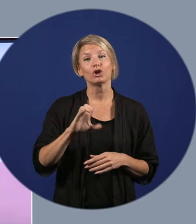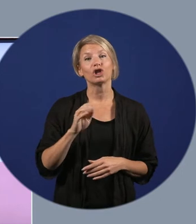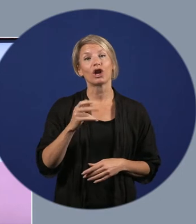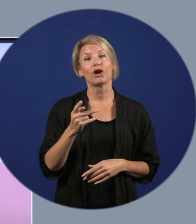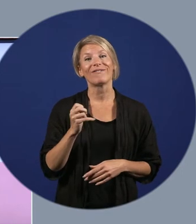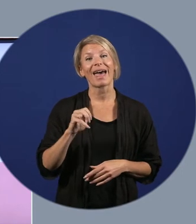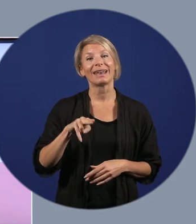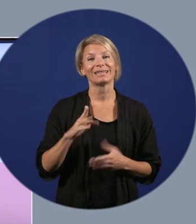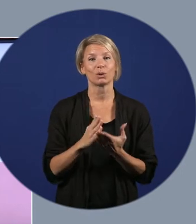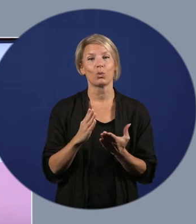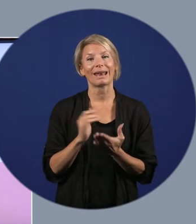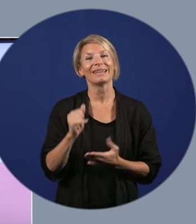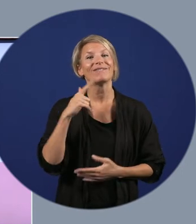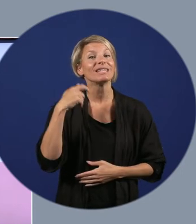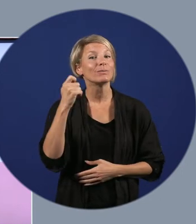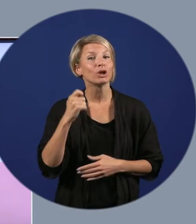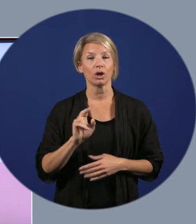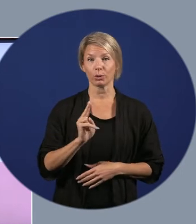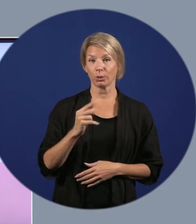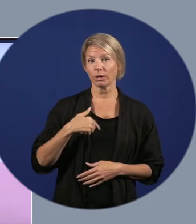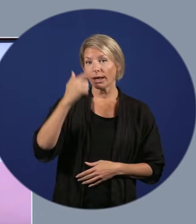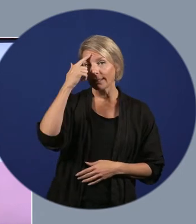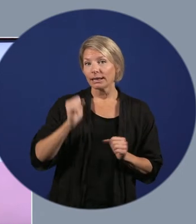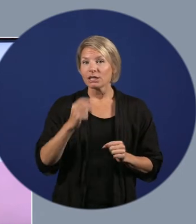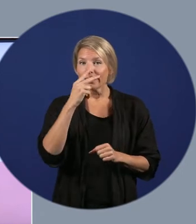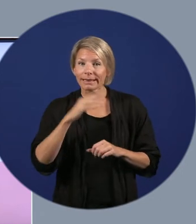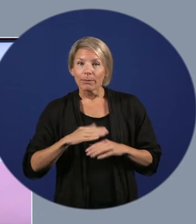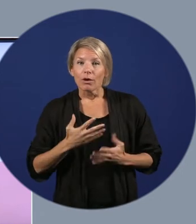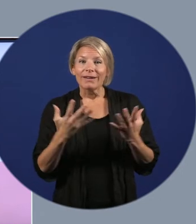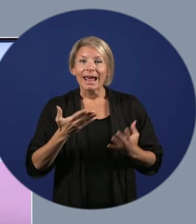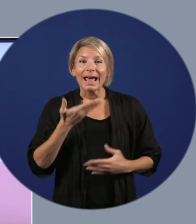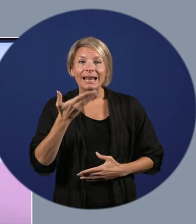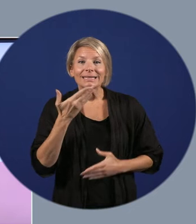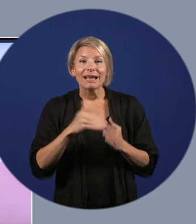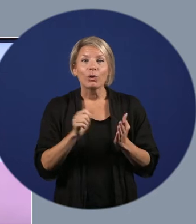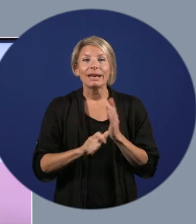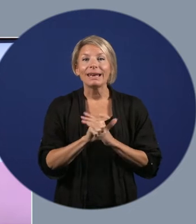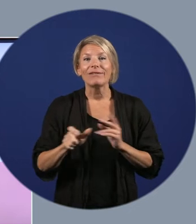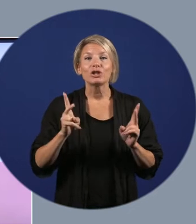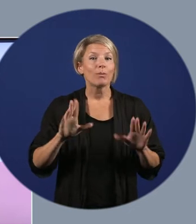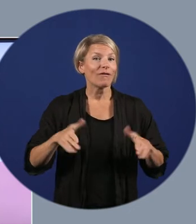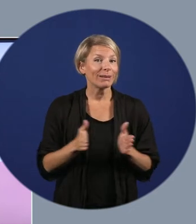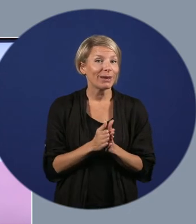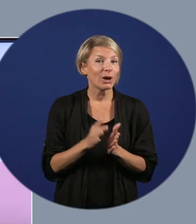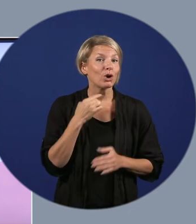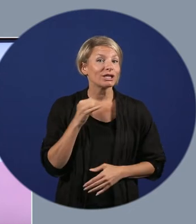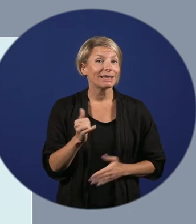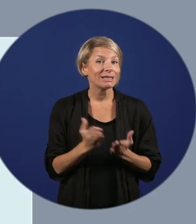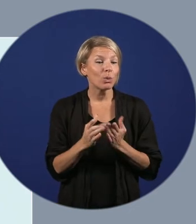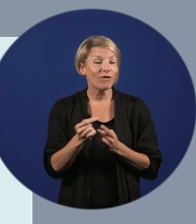Visby. Och jag tänker att vi ska kolla på lite fler hälsningar från elever som har varit med och röstat i skolvalet.